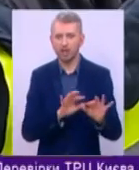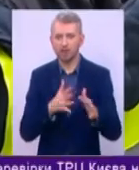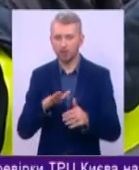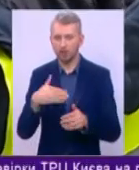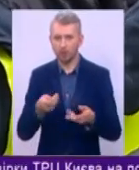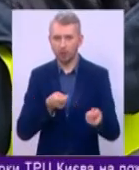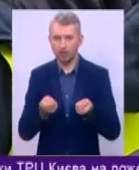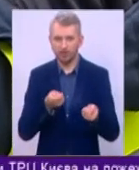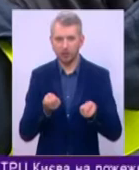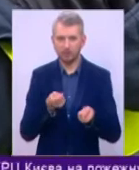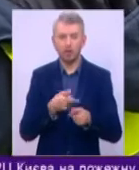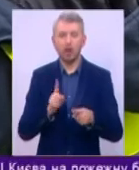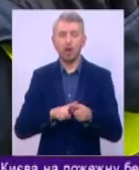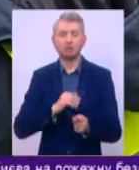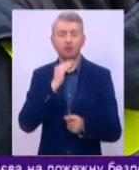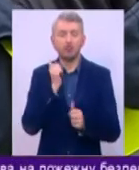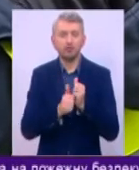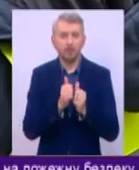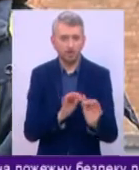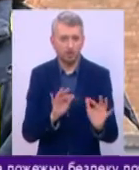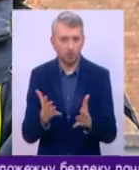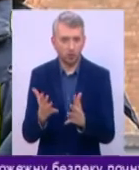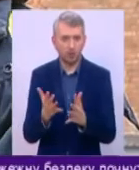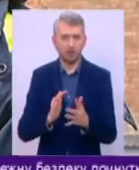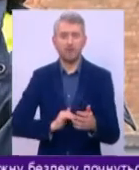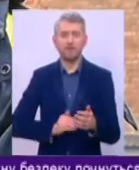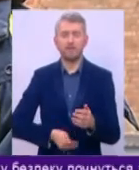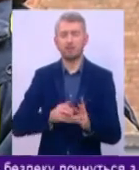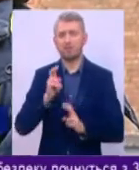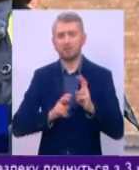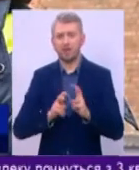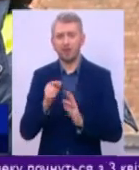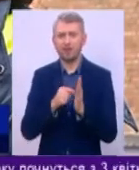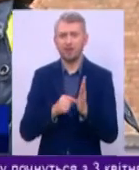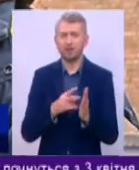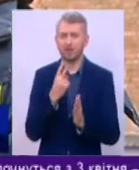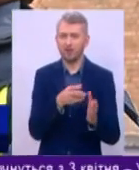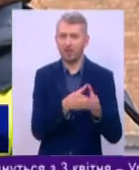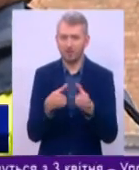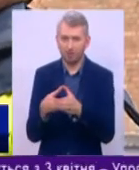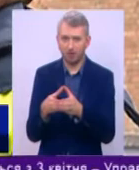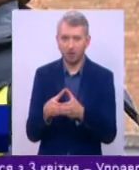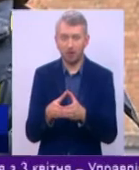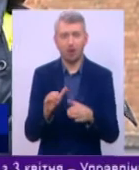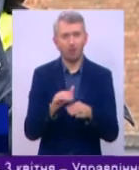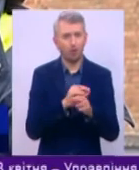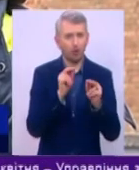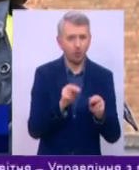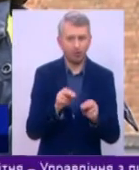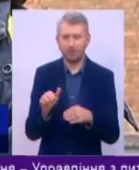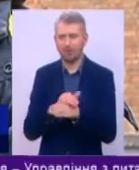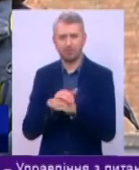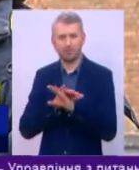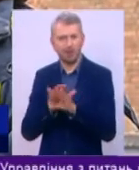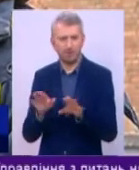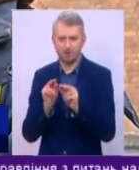боку керівництва. Це достатньо часто відбувається. Фірми і підприємства діляться на два типи – добросовісне і